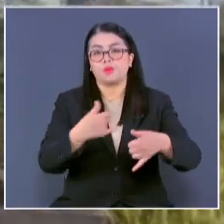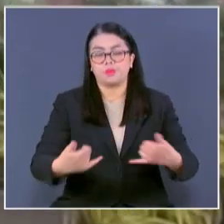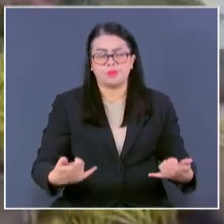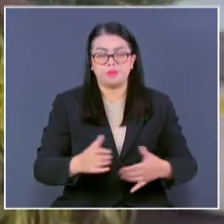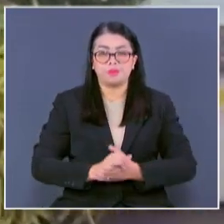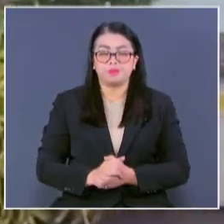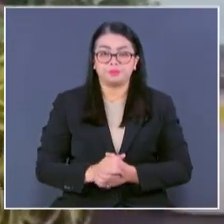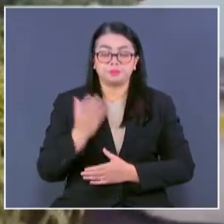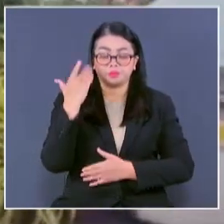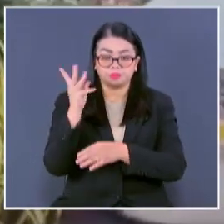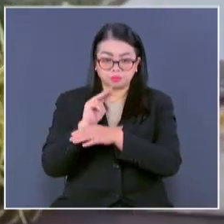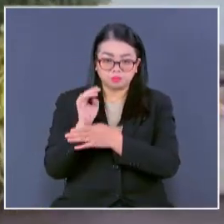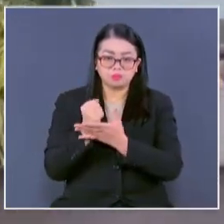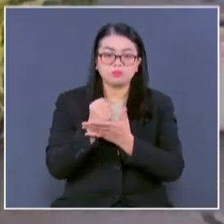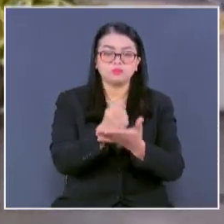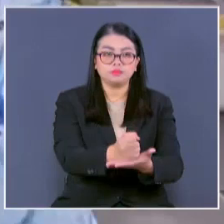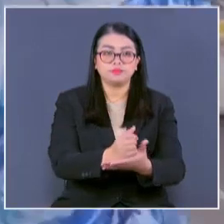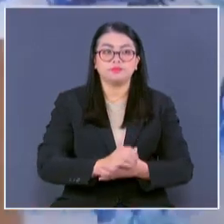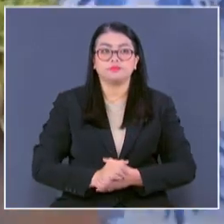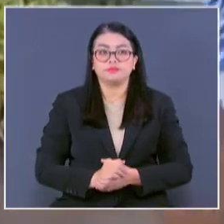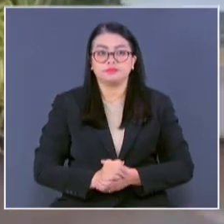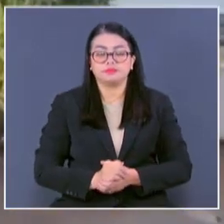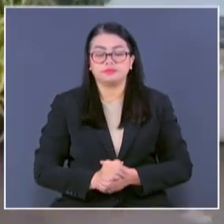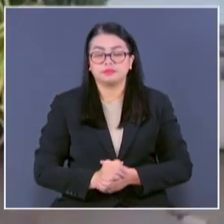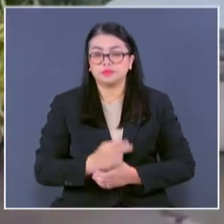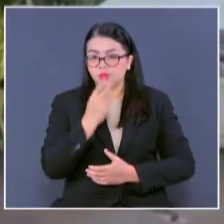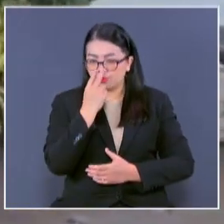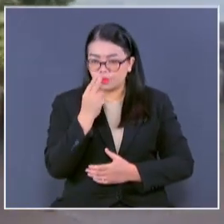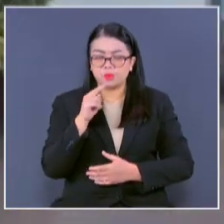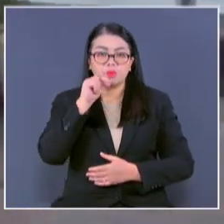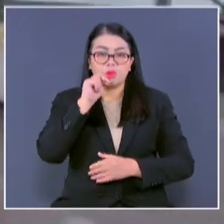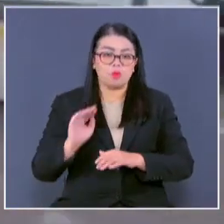จ้าที่ก็เลยรีบไปช่วยเหลือกันค่ะ ตอนนี้ก็ต้องเช็คเรื่องของคลื่นลม